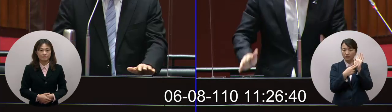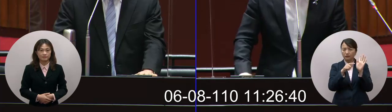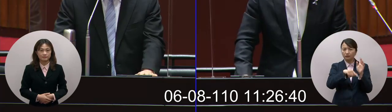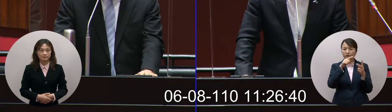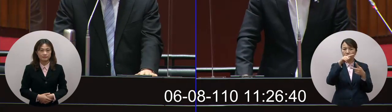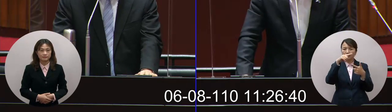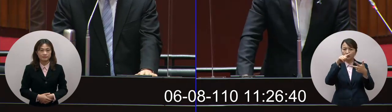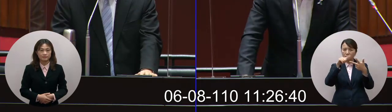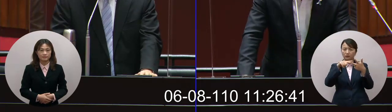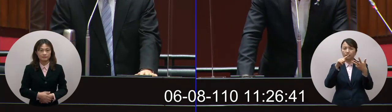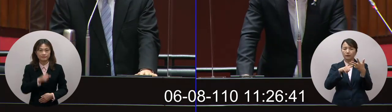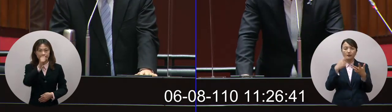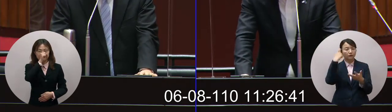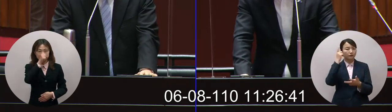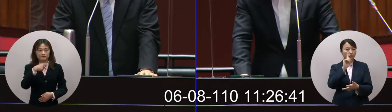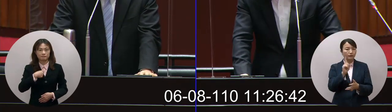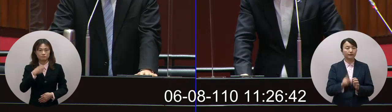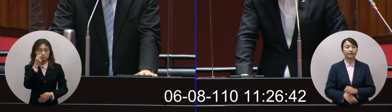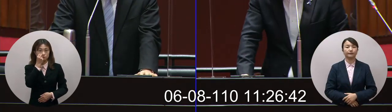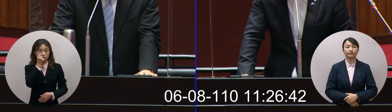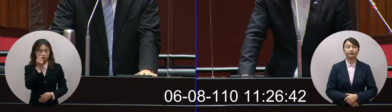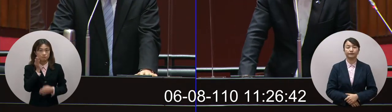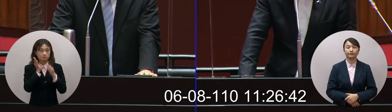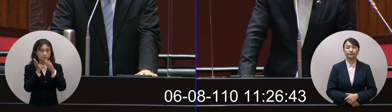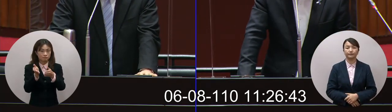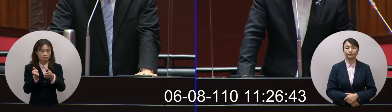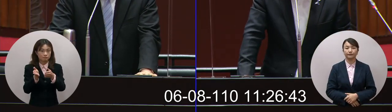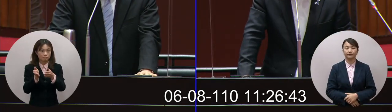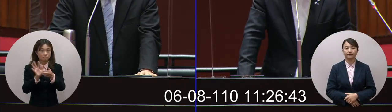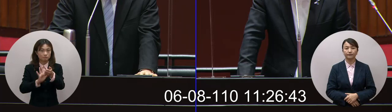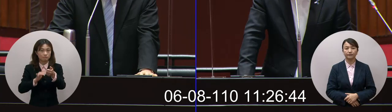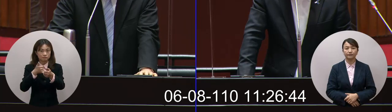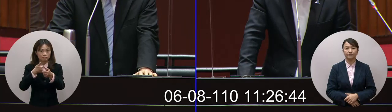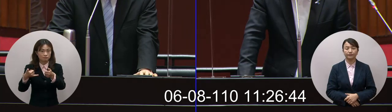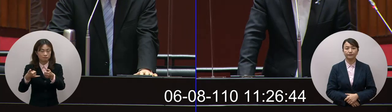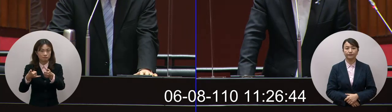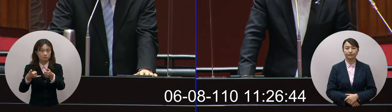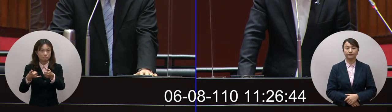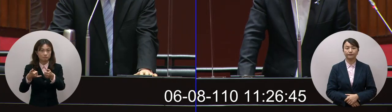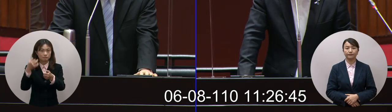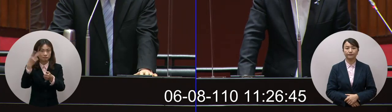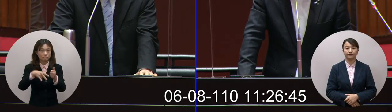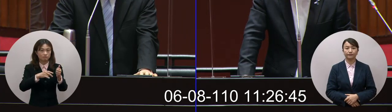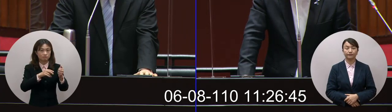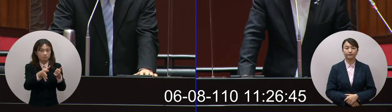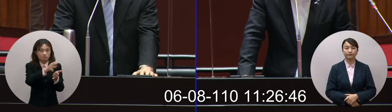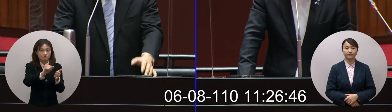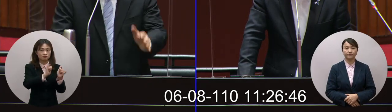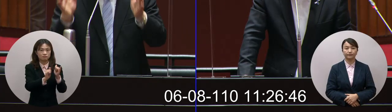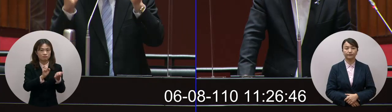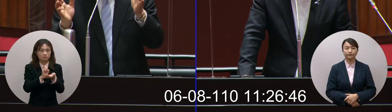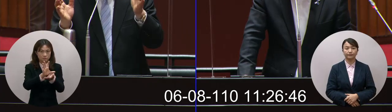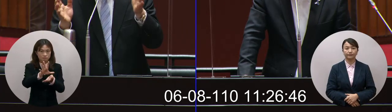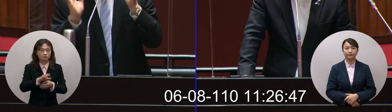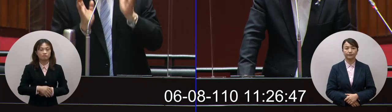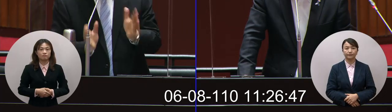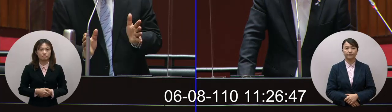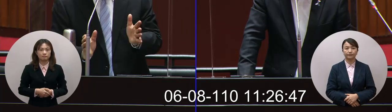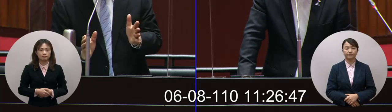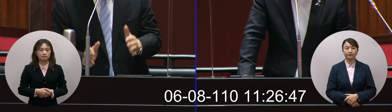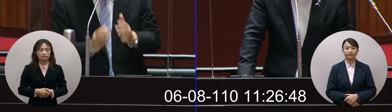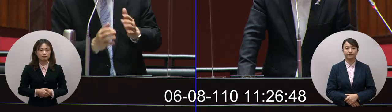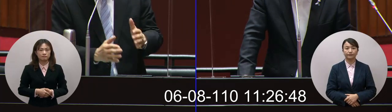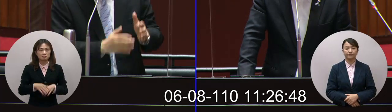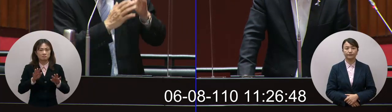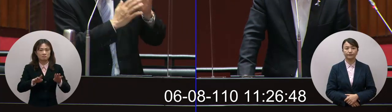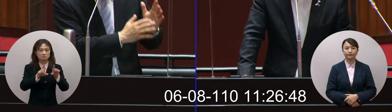到底是啥物事？ 好，我特别甲委员嘛是全国同胞报告，就是进疫苗有